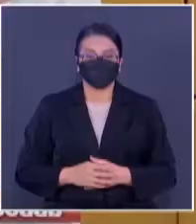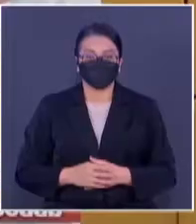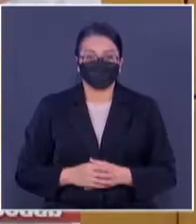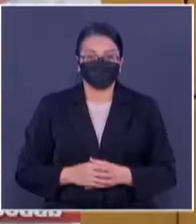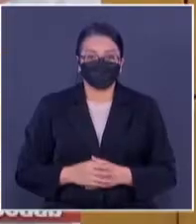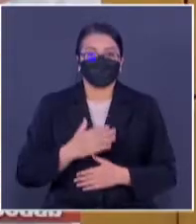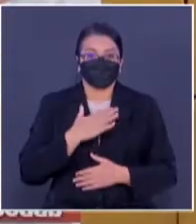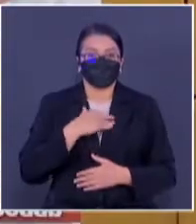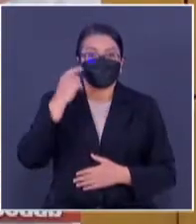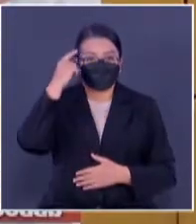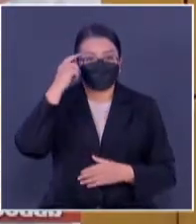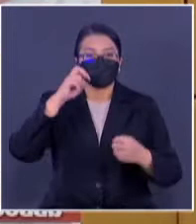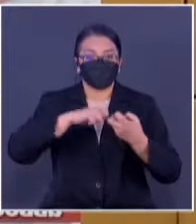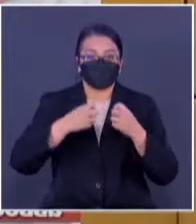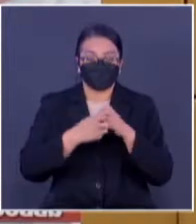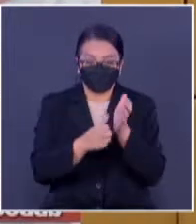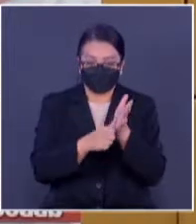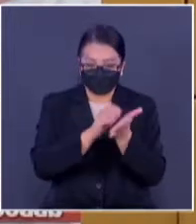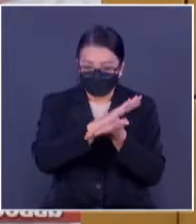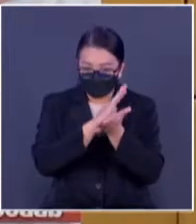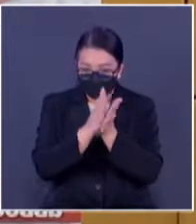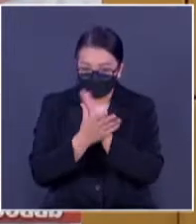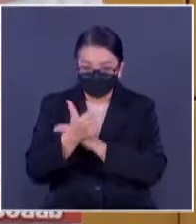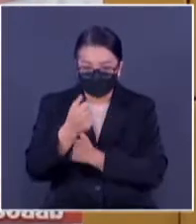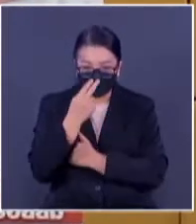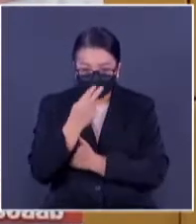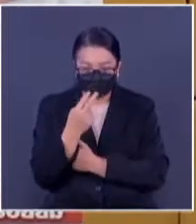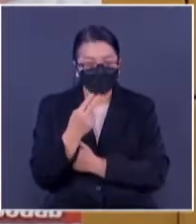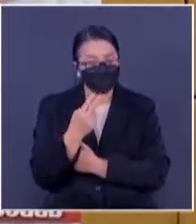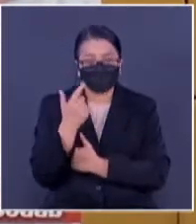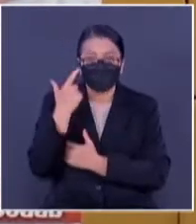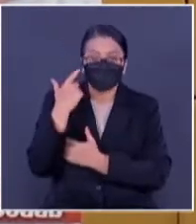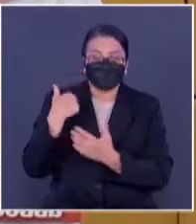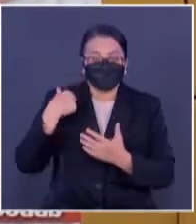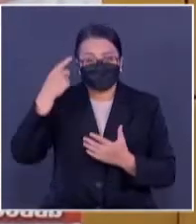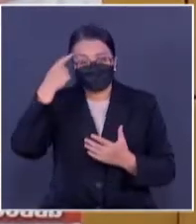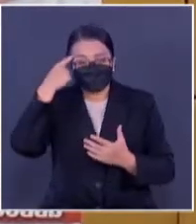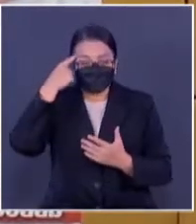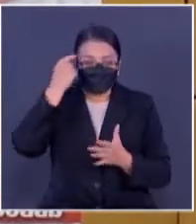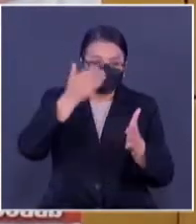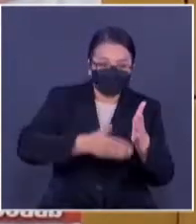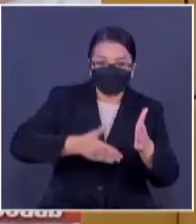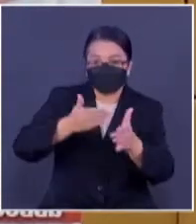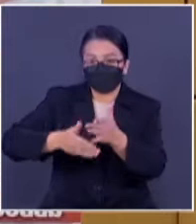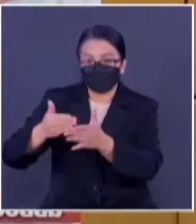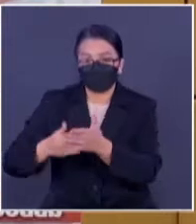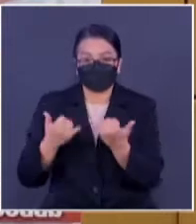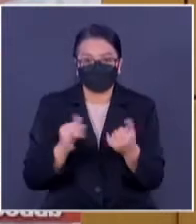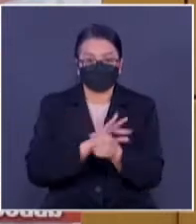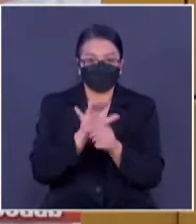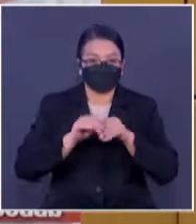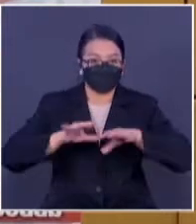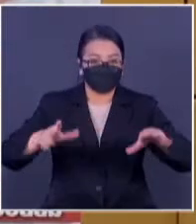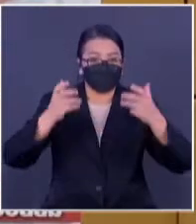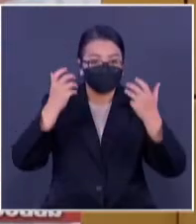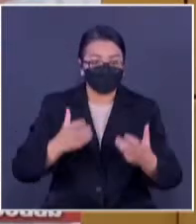้ก็เชื่อว่าทุกปัญหามีทางออกเสมอนะครับถึงแม้ว่ามันอาจจะดูมืดมนมืด8ด้านด้วยปัจจัยอะไรหลายๆอย่างที่ตอนนี้การระบาดมันหนักหนาสาหัสมาก